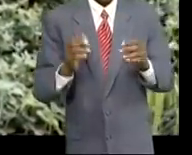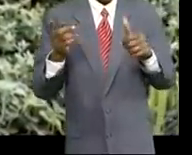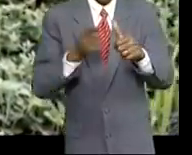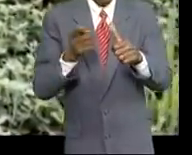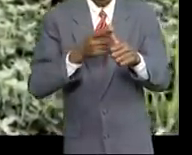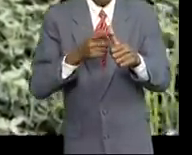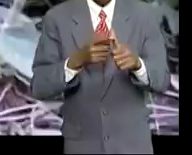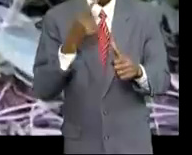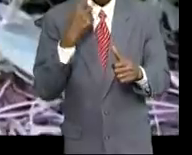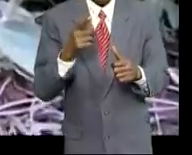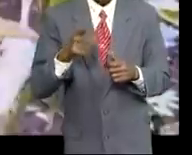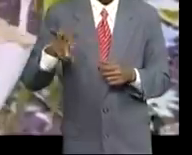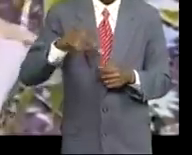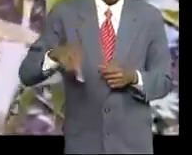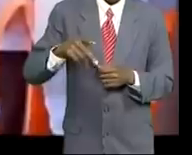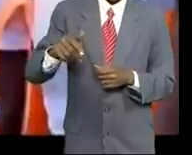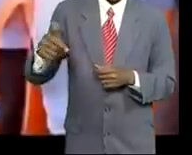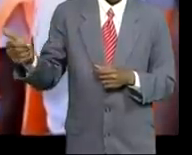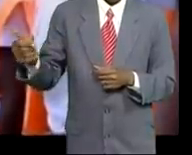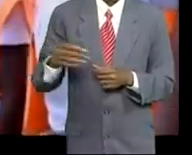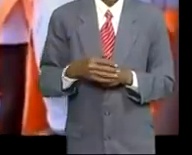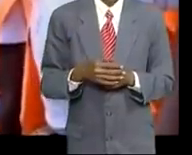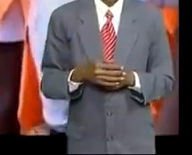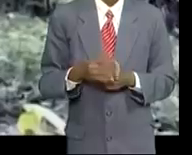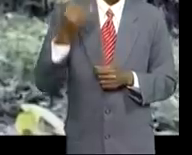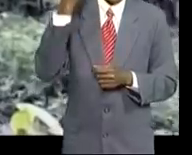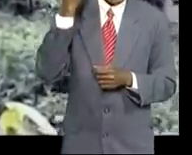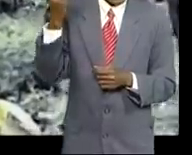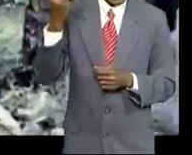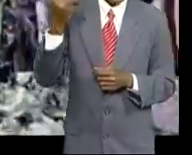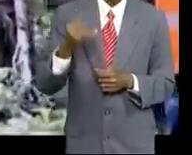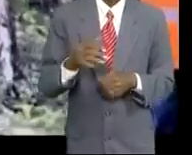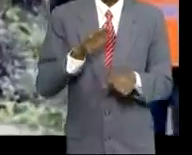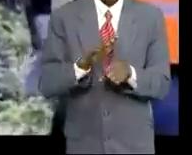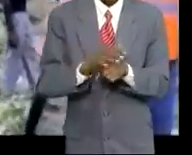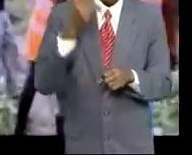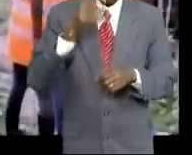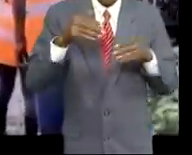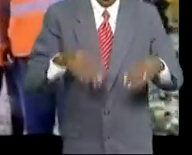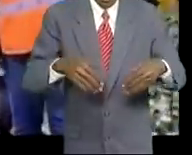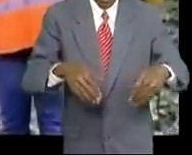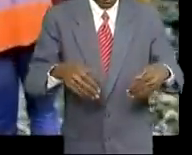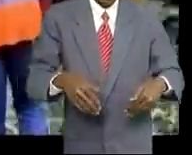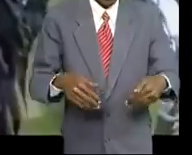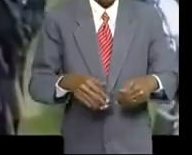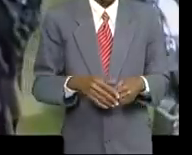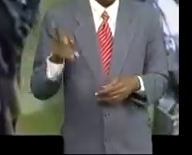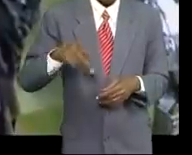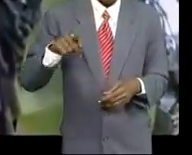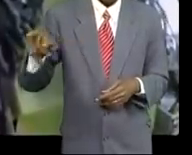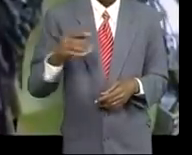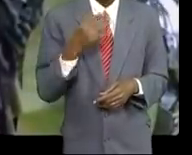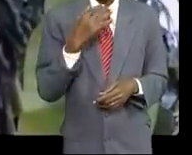sa potentialité minière et minérale s'affirme de plus en plus et attire la convoitise des esprits et prix de développement économique. Voilà qui a présidé